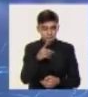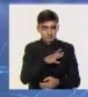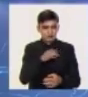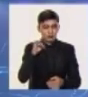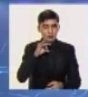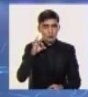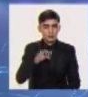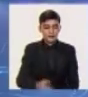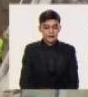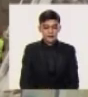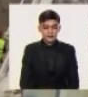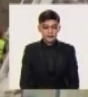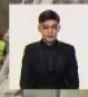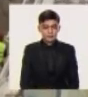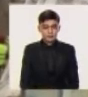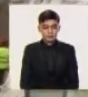история.